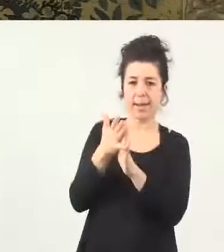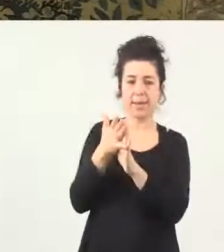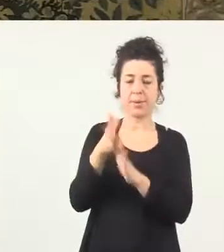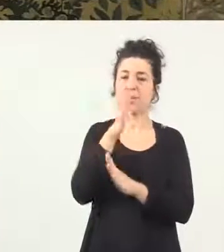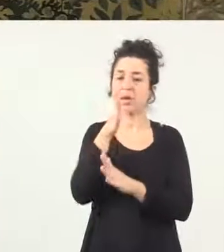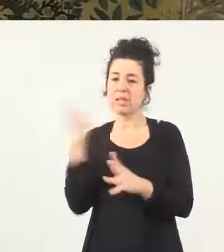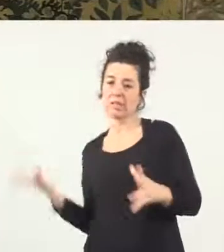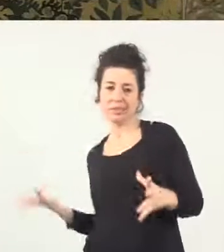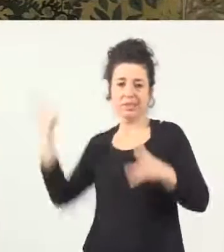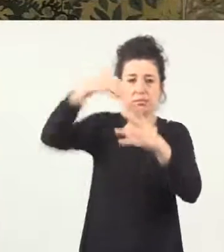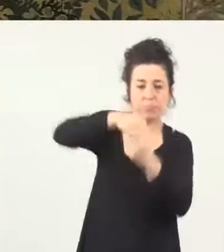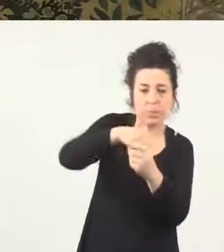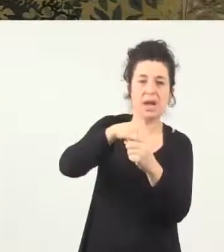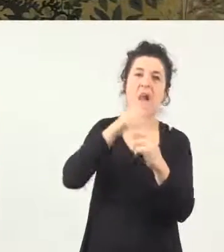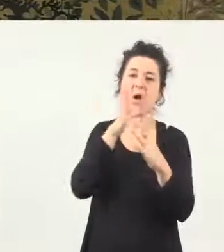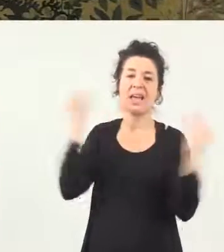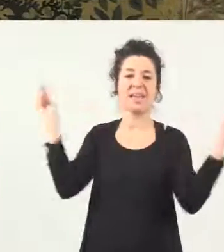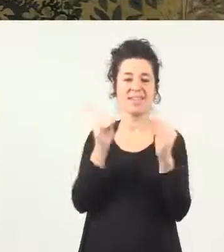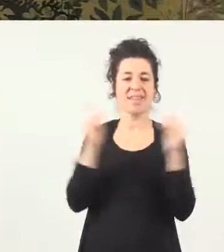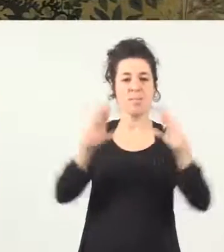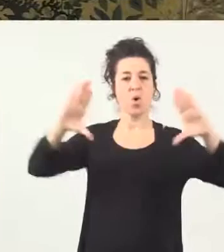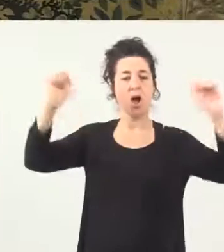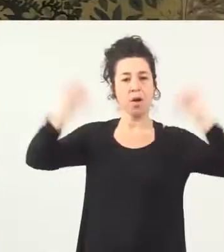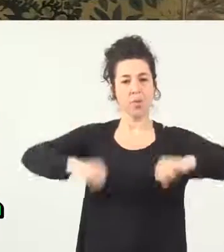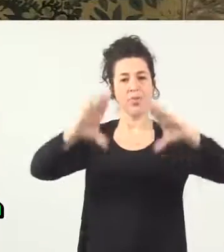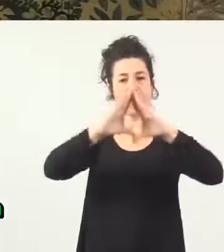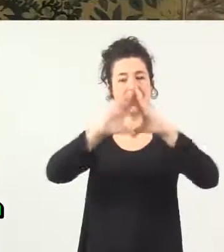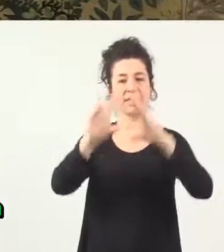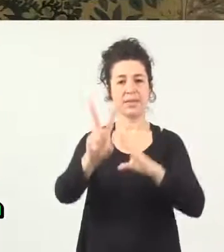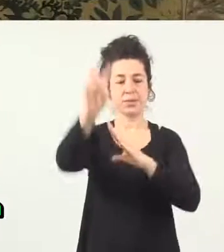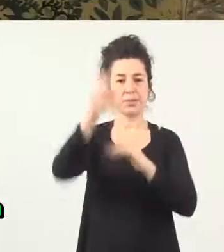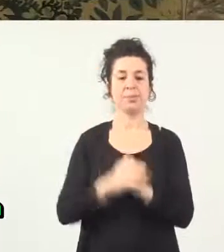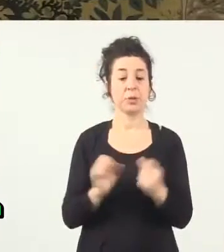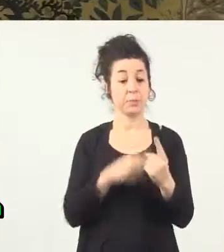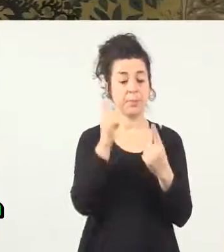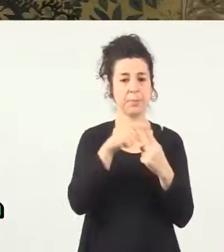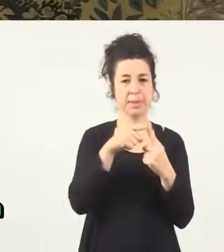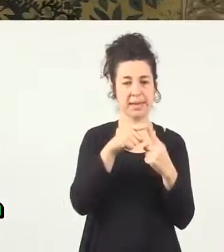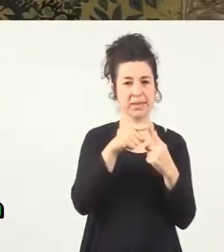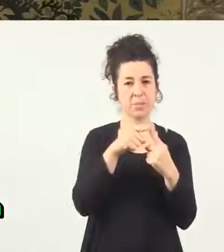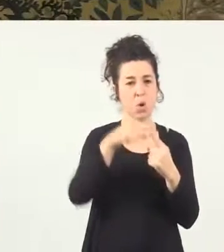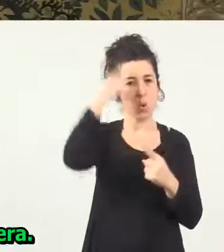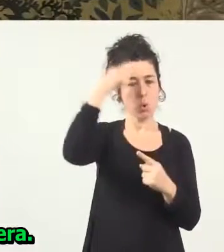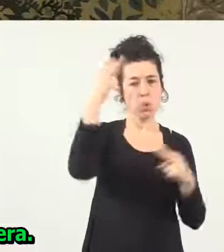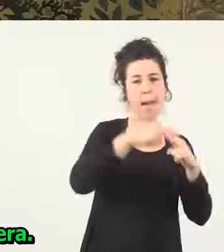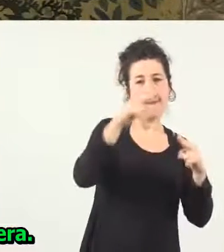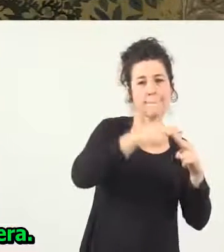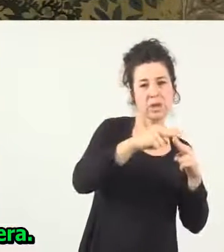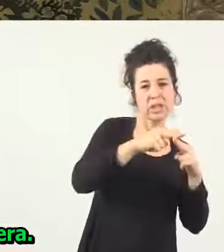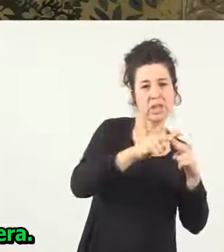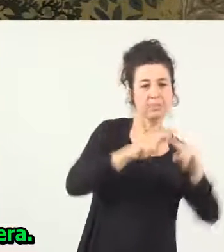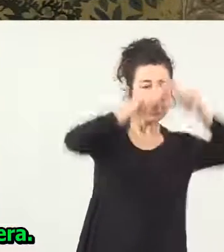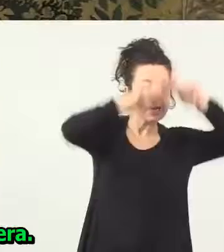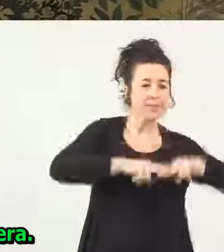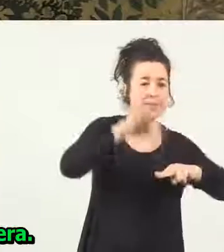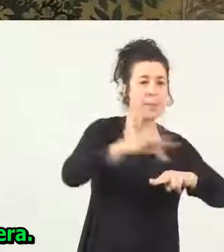itun feminista berria edo. Bueno, lehenengo ardatza orduan esan dudana da kultura politikoaren berrikuspena eta antolaketa, ezta? Noraino aldatzen